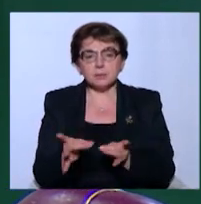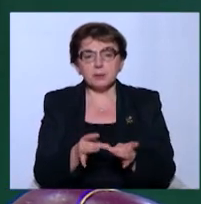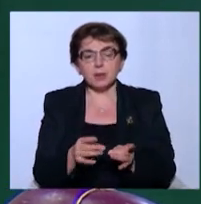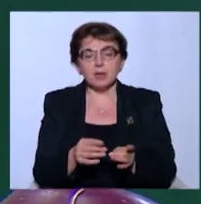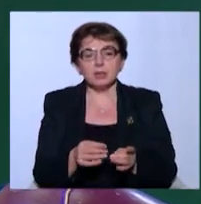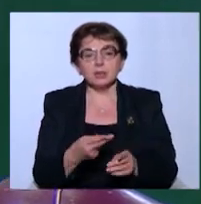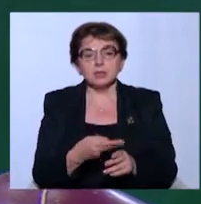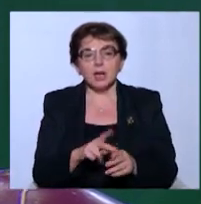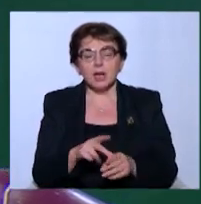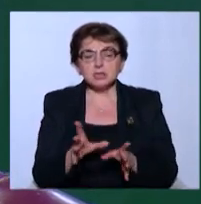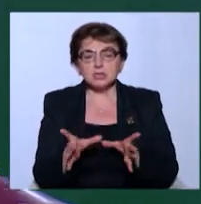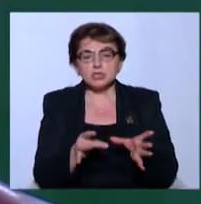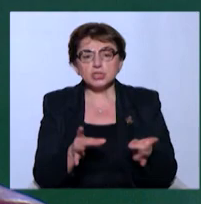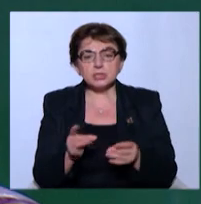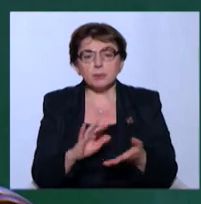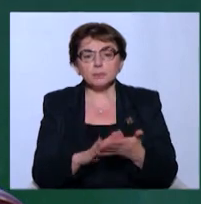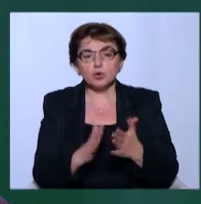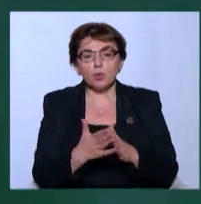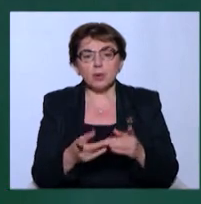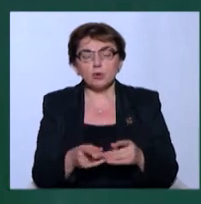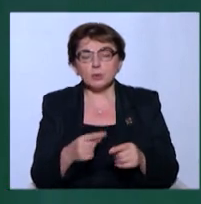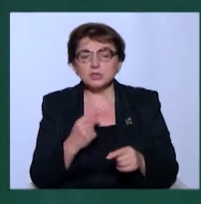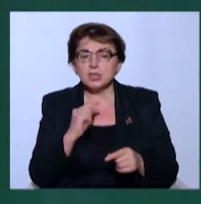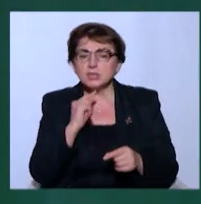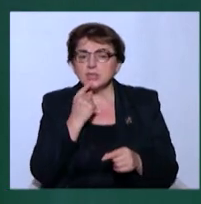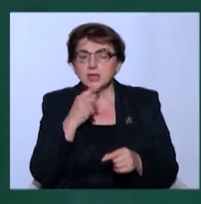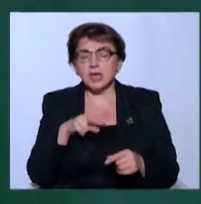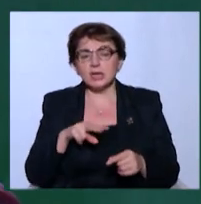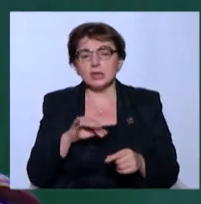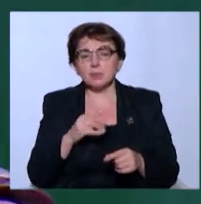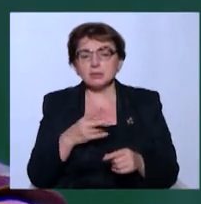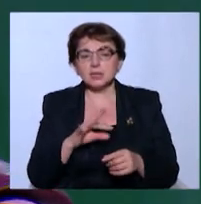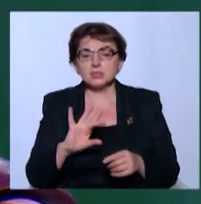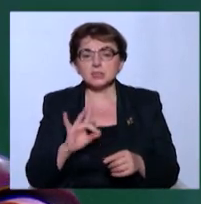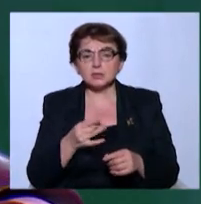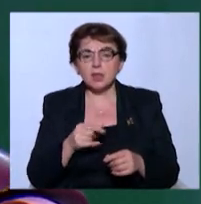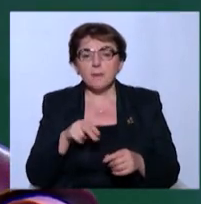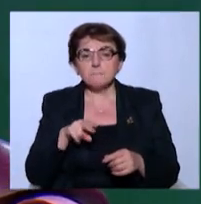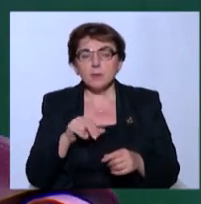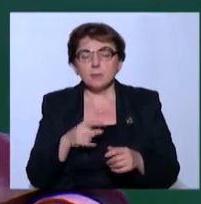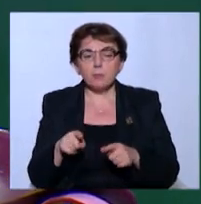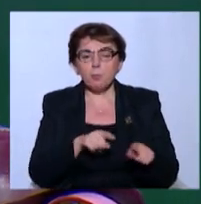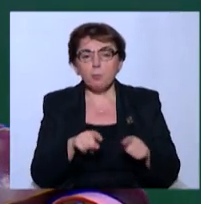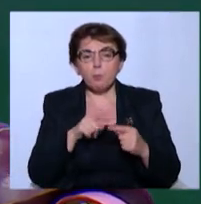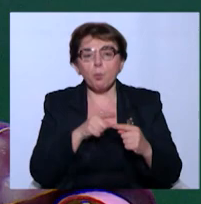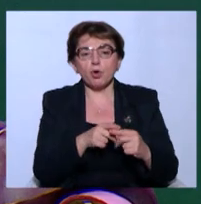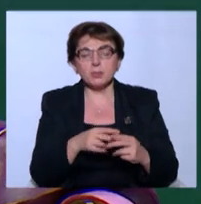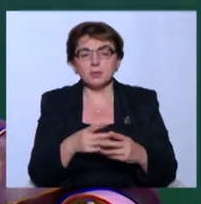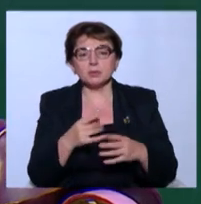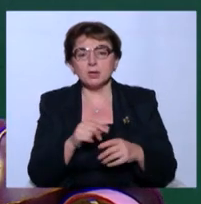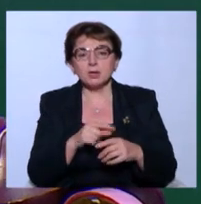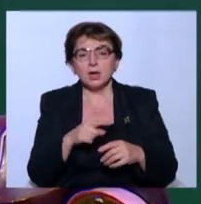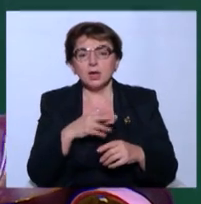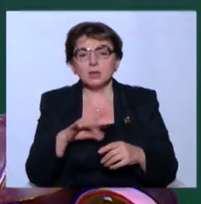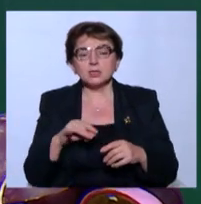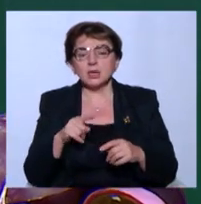და ასეთი შეწებებულ მდგომარეობაში უჭირს ლიპაზას, ცხიმის დამშლელ ფერმენტს, მასზე მოქმედება და ნაღვლის